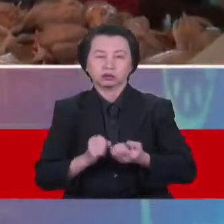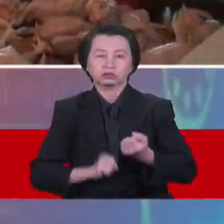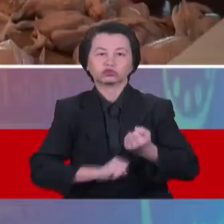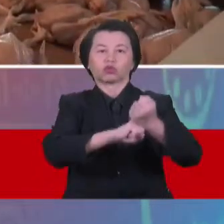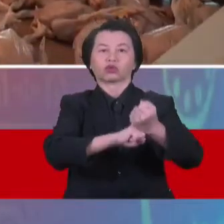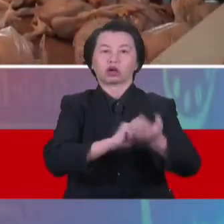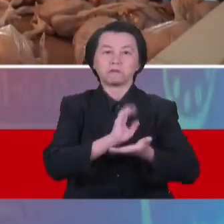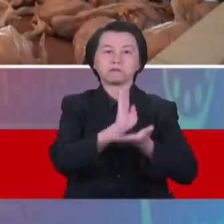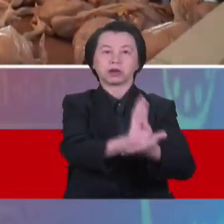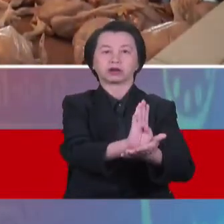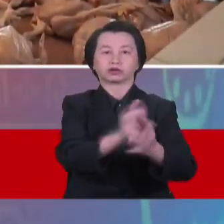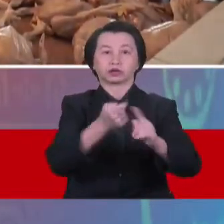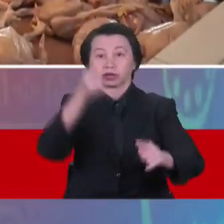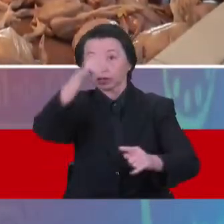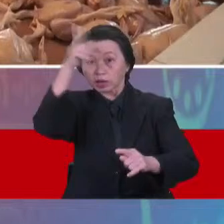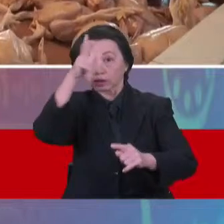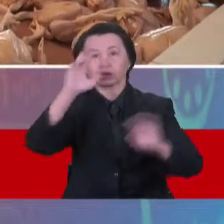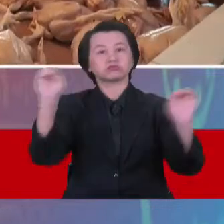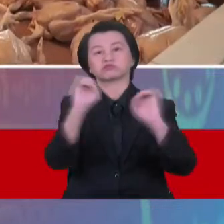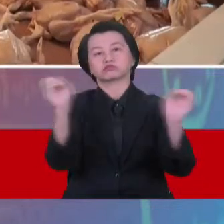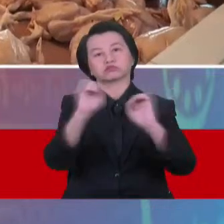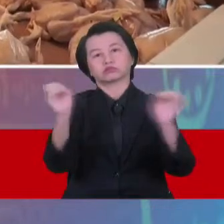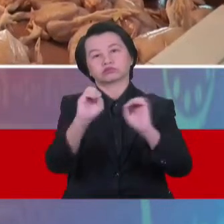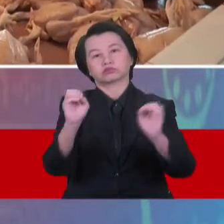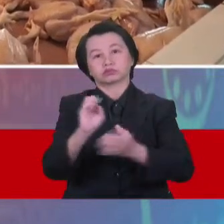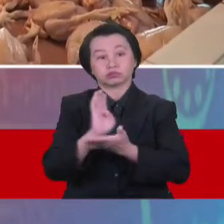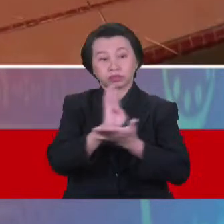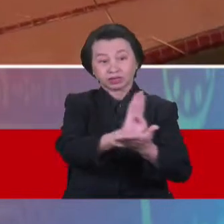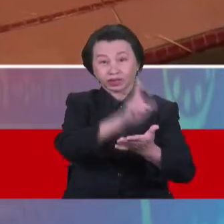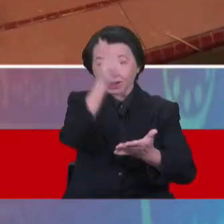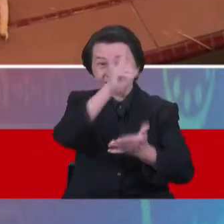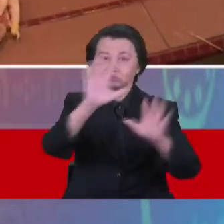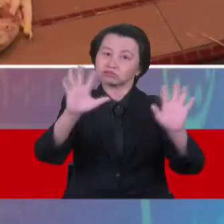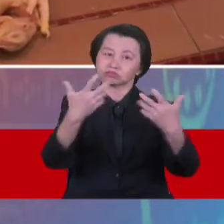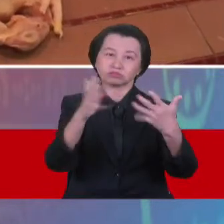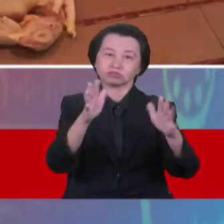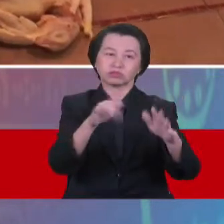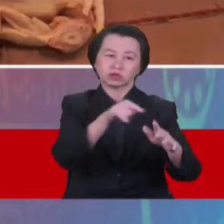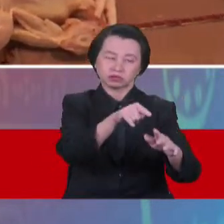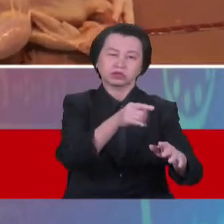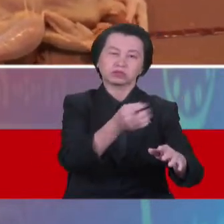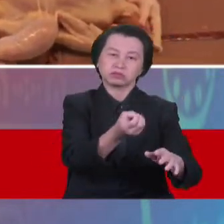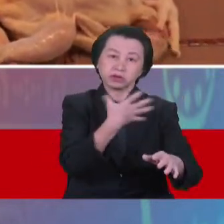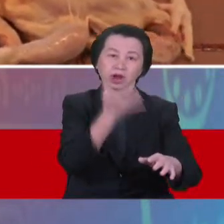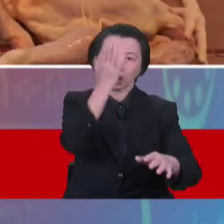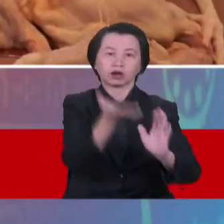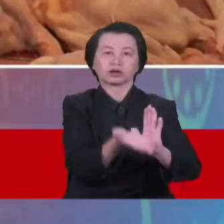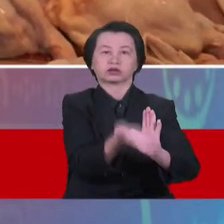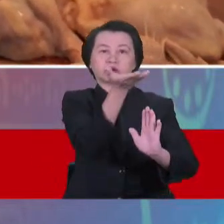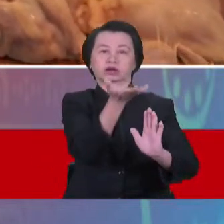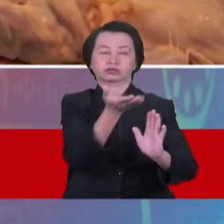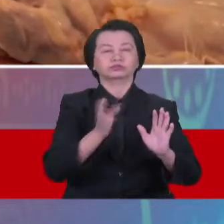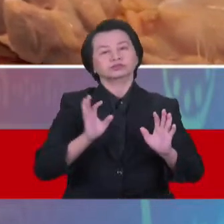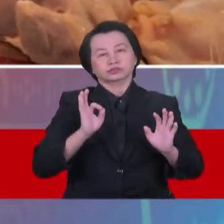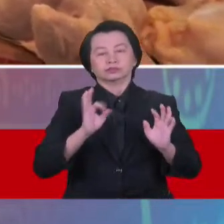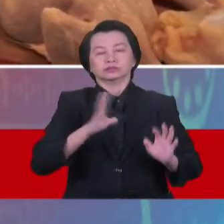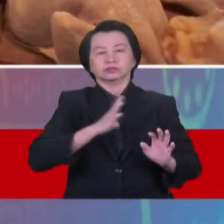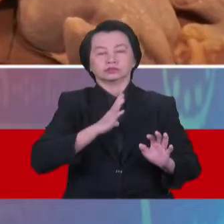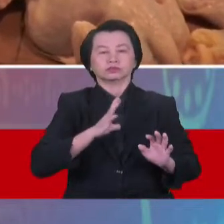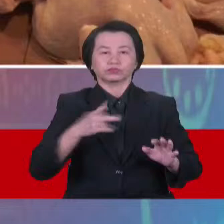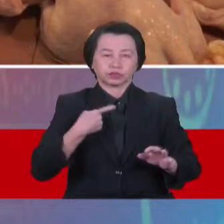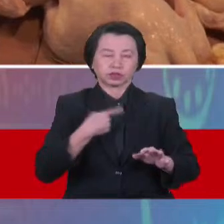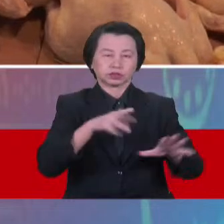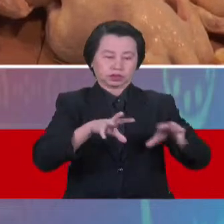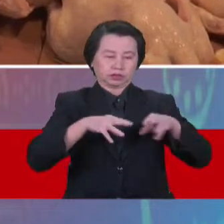apa khusus kepada mereka industri. Tetapi dia beri jaminan sikit tadi yang kita terima baik, ia